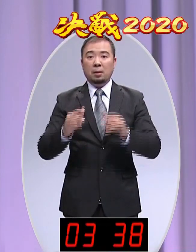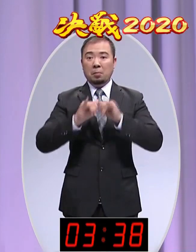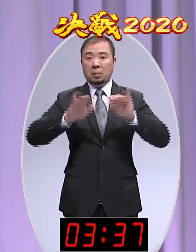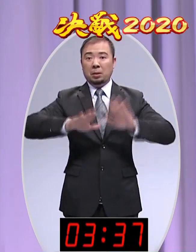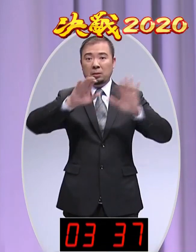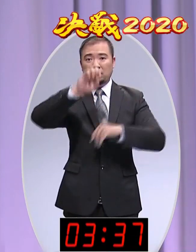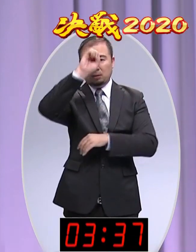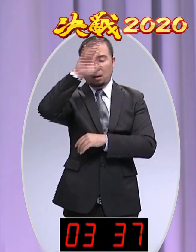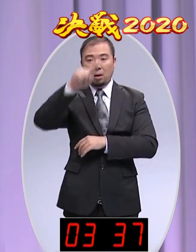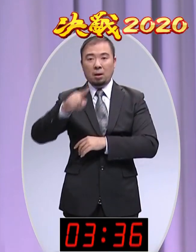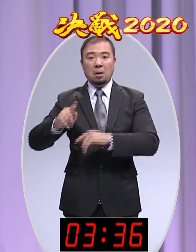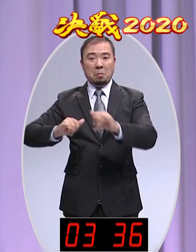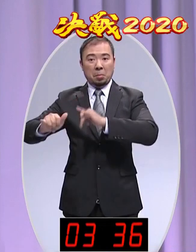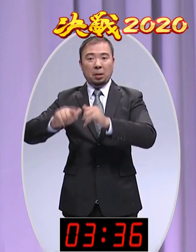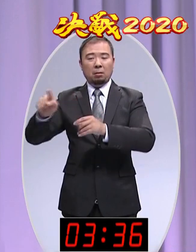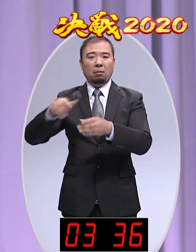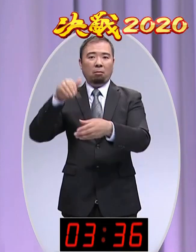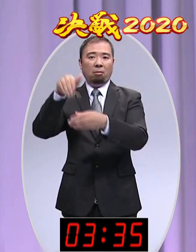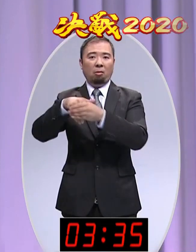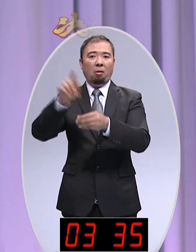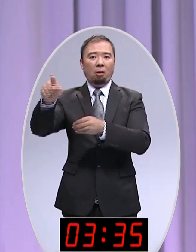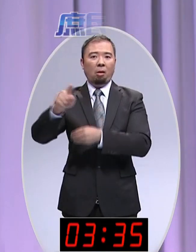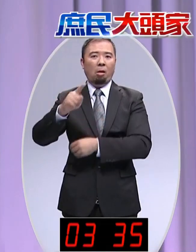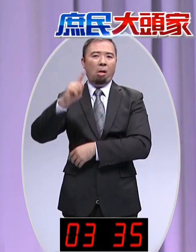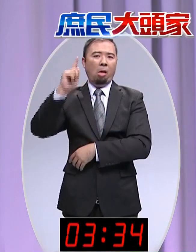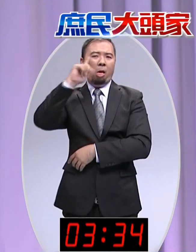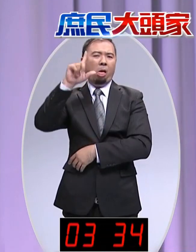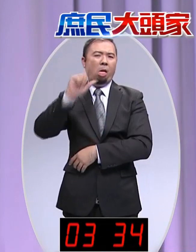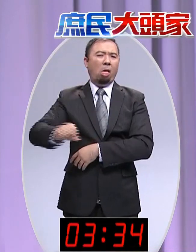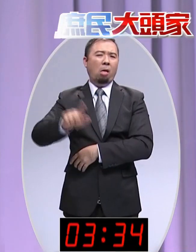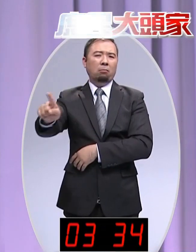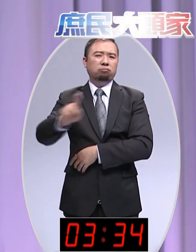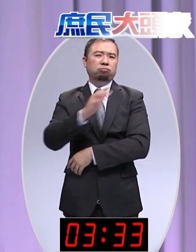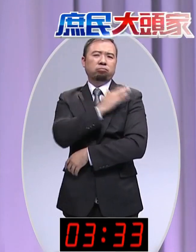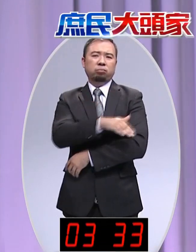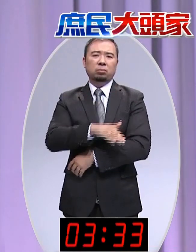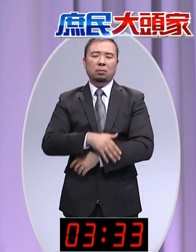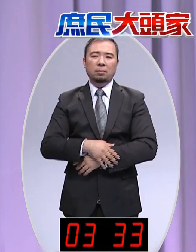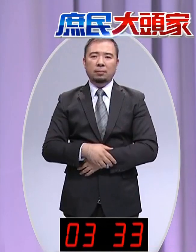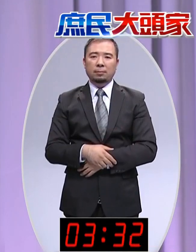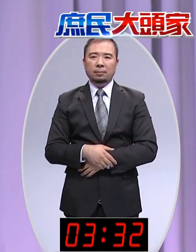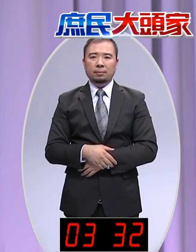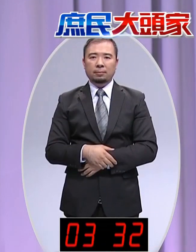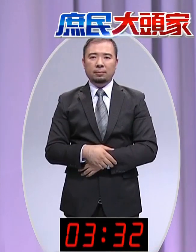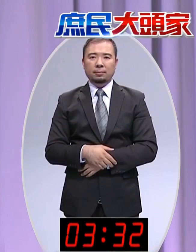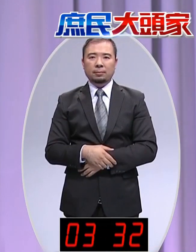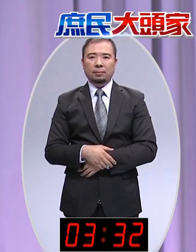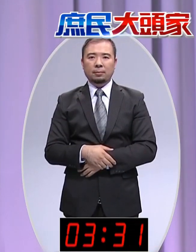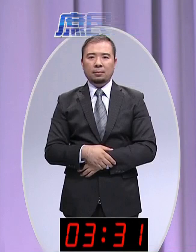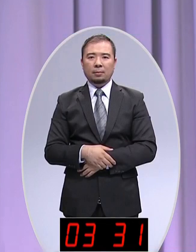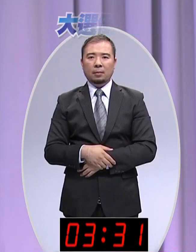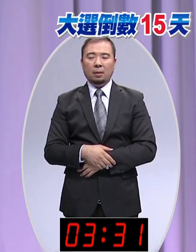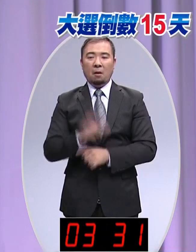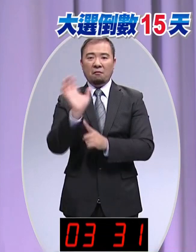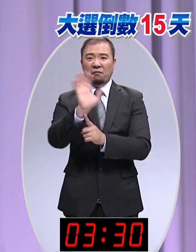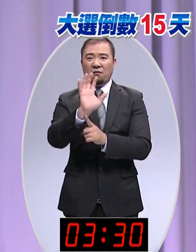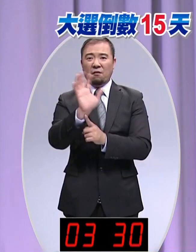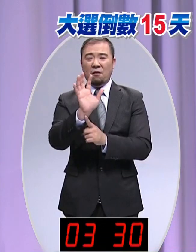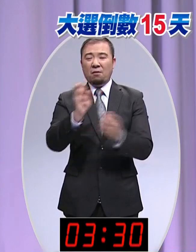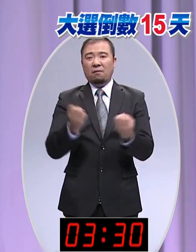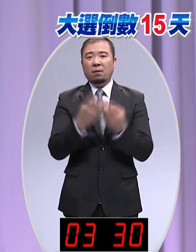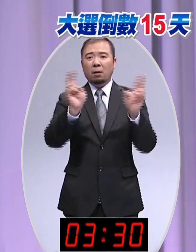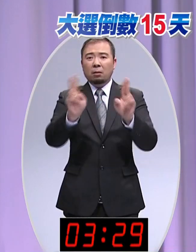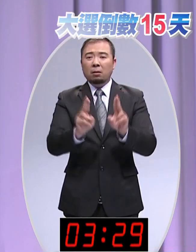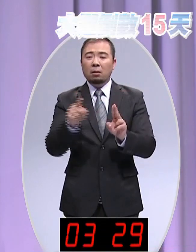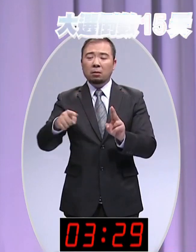投的结果，藐视公投，藐视广大的民意，用了奇奇怪怪的风力发电，明明夏天没有